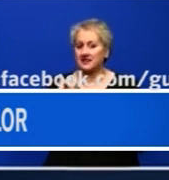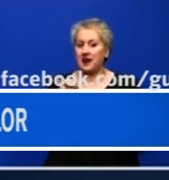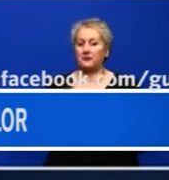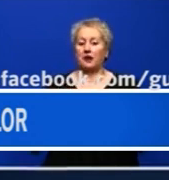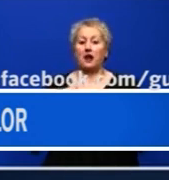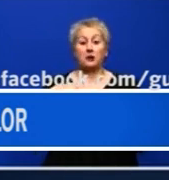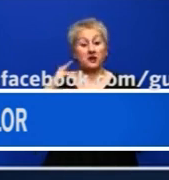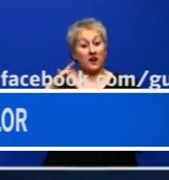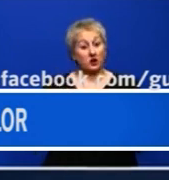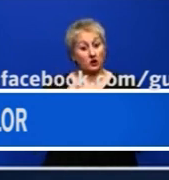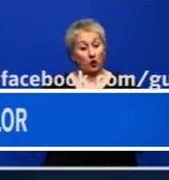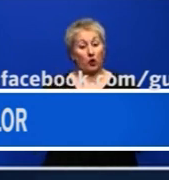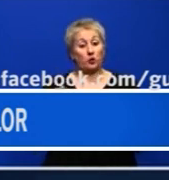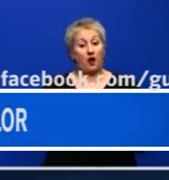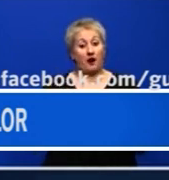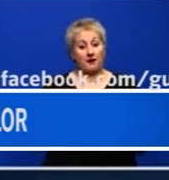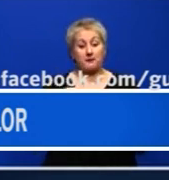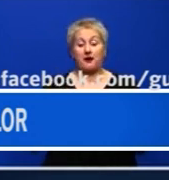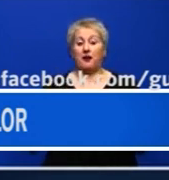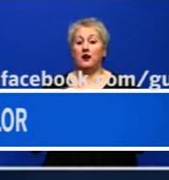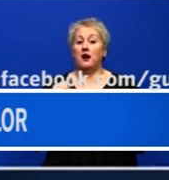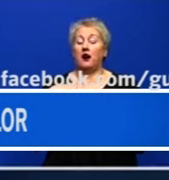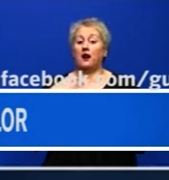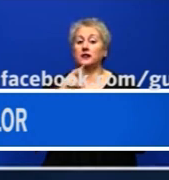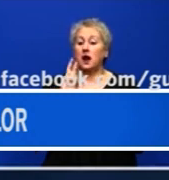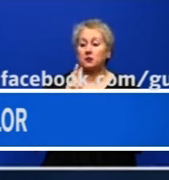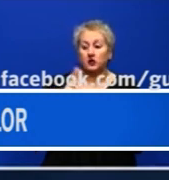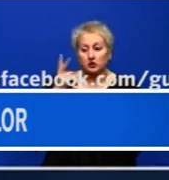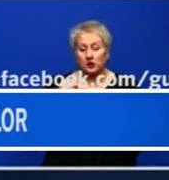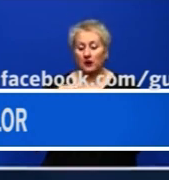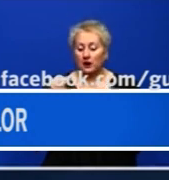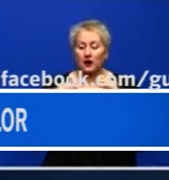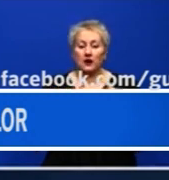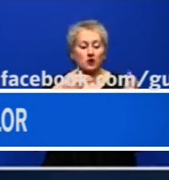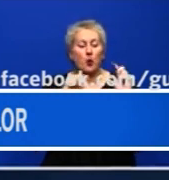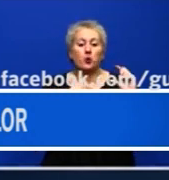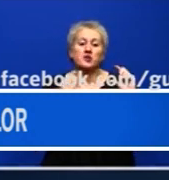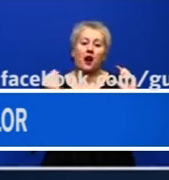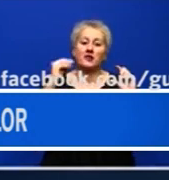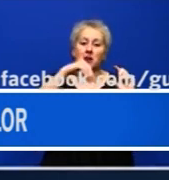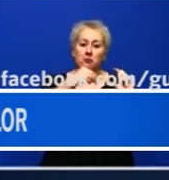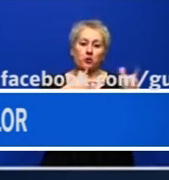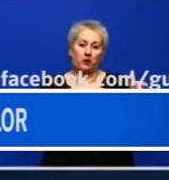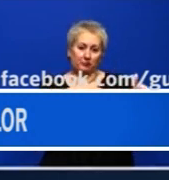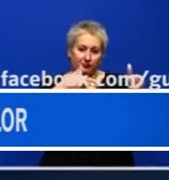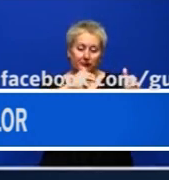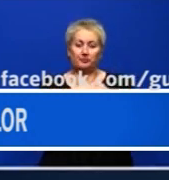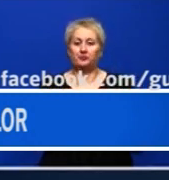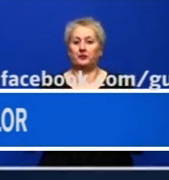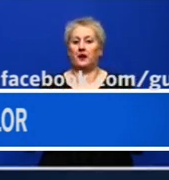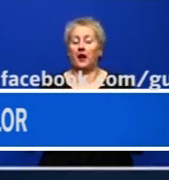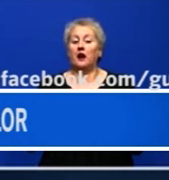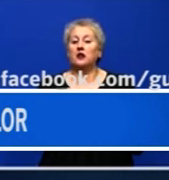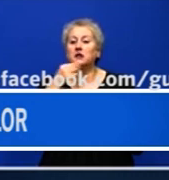și medicul veterinar care are dreptul să gestioneze substanțele tranquilizante. Am definit care